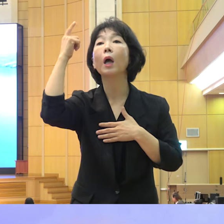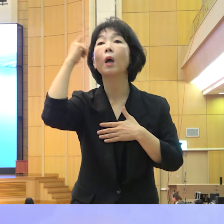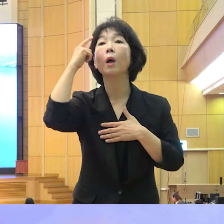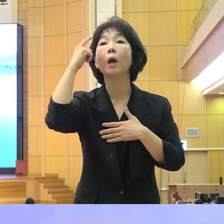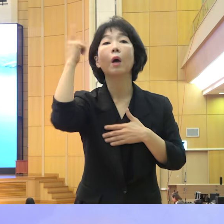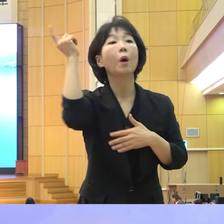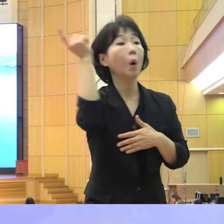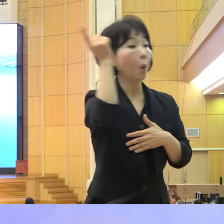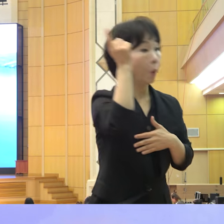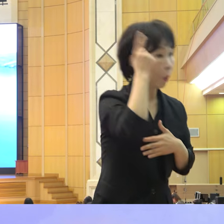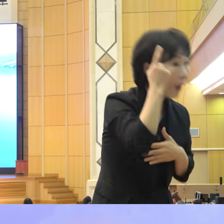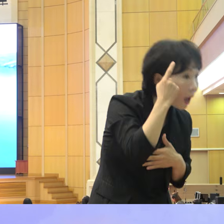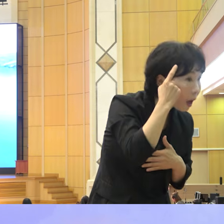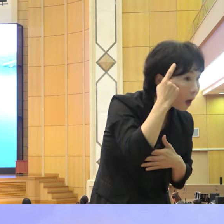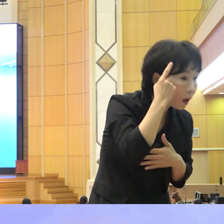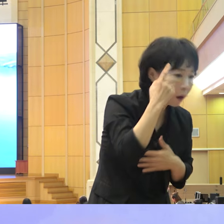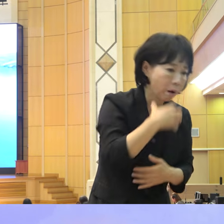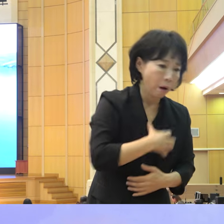왜